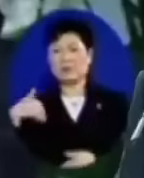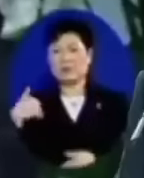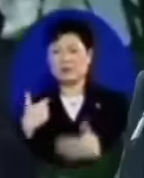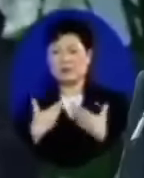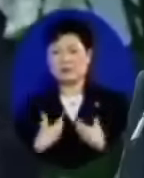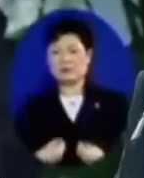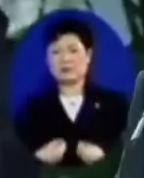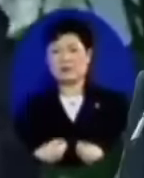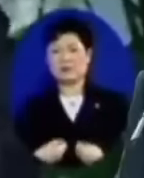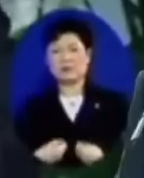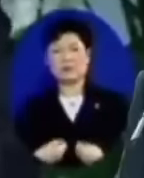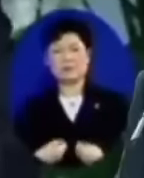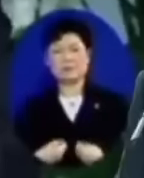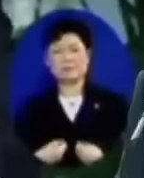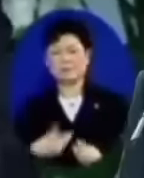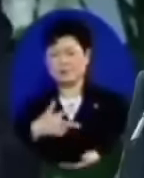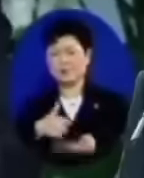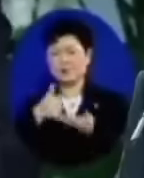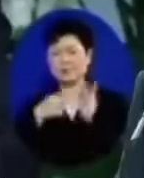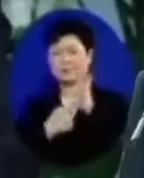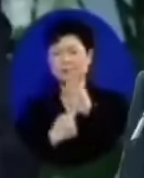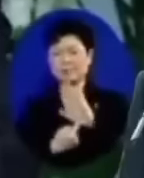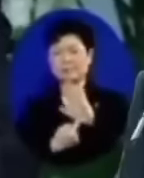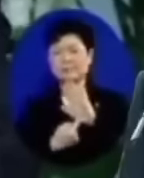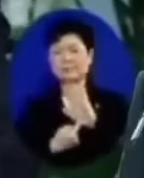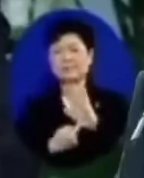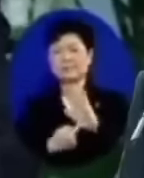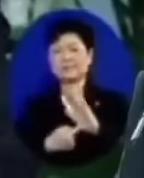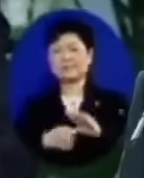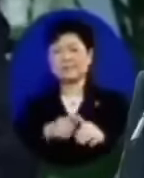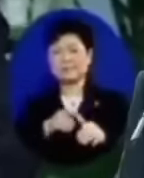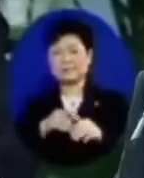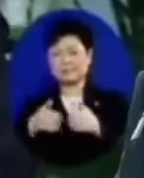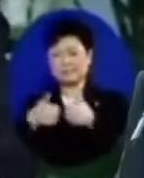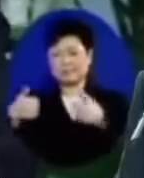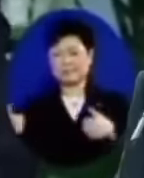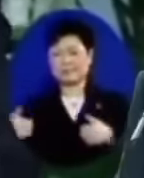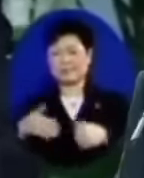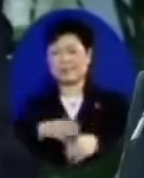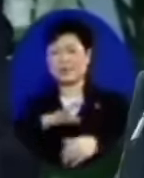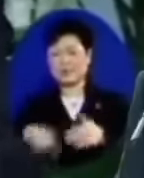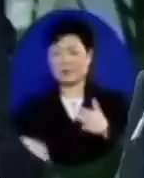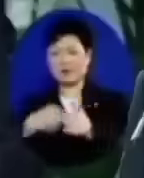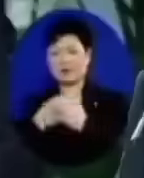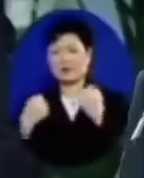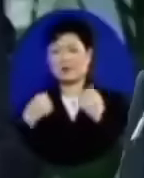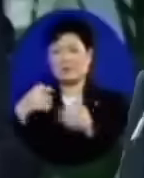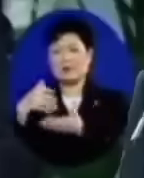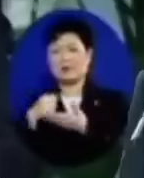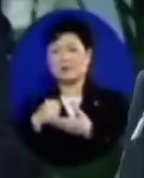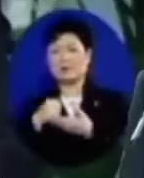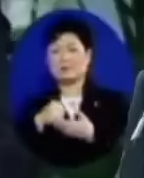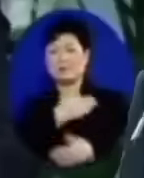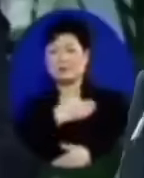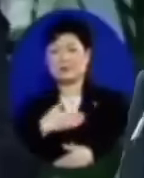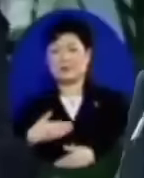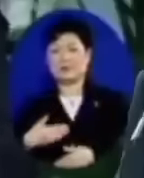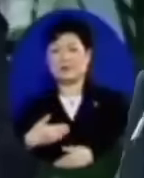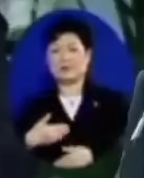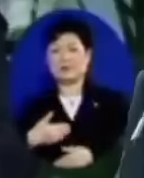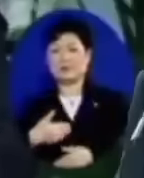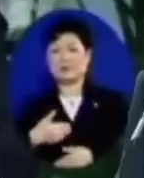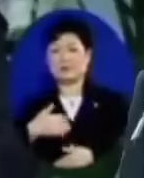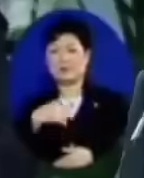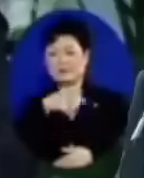절망에 처한 베드로에게 주님이 나타나셔서 격려하여 다시 용기와 힘을 얻게 하시고 난 다음 제자들을